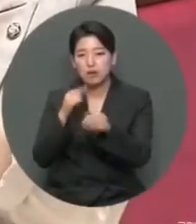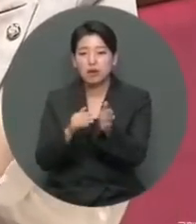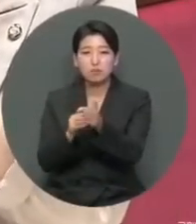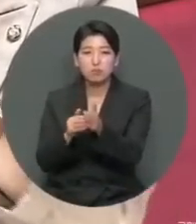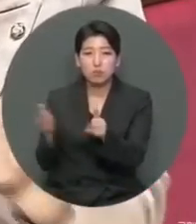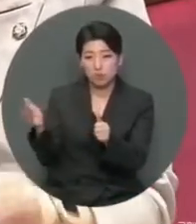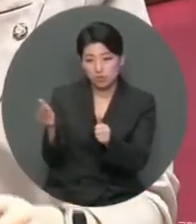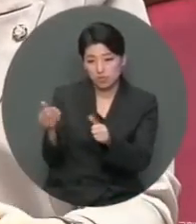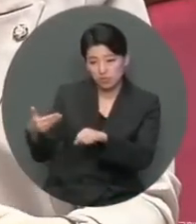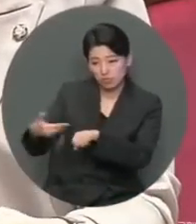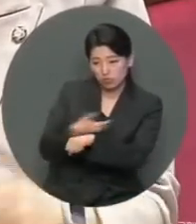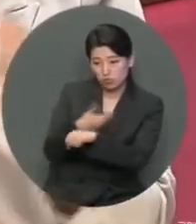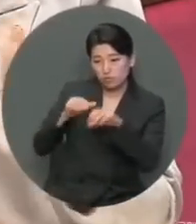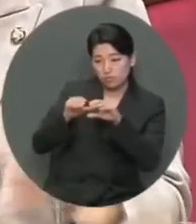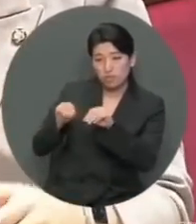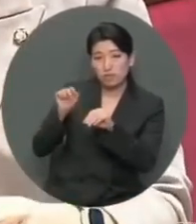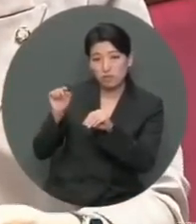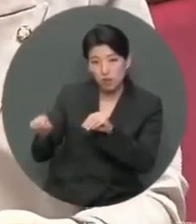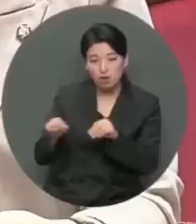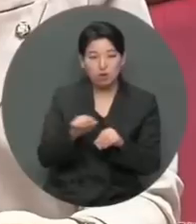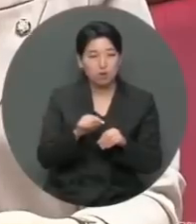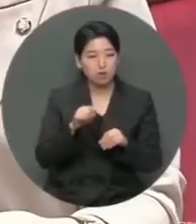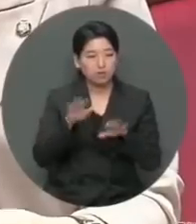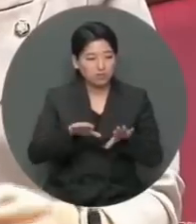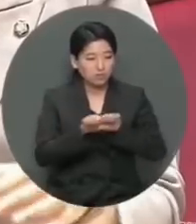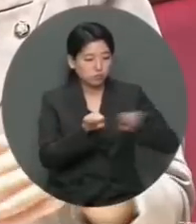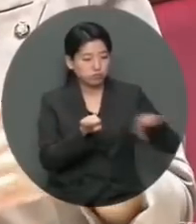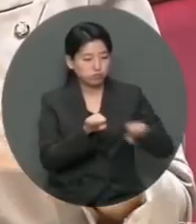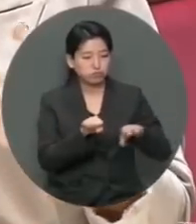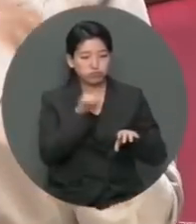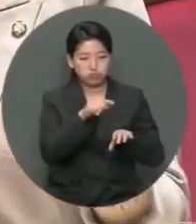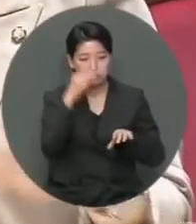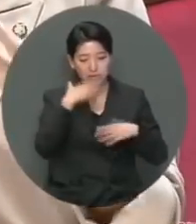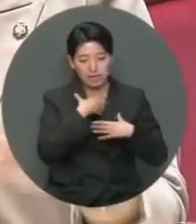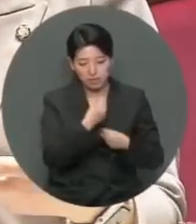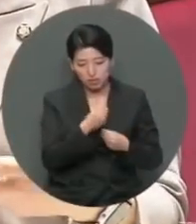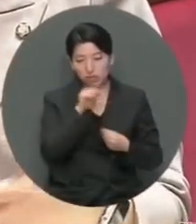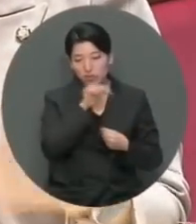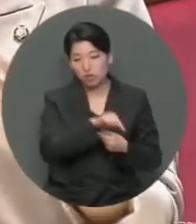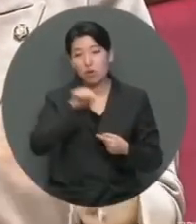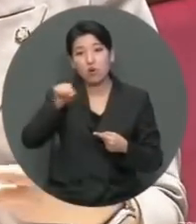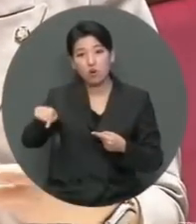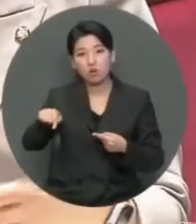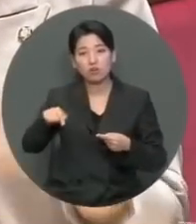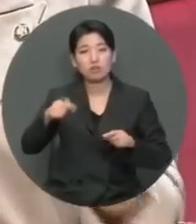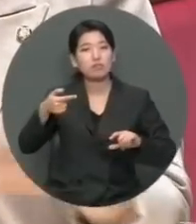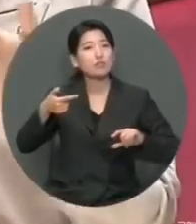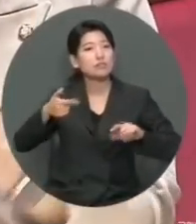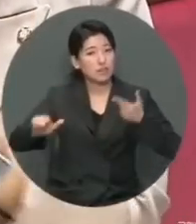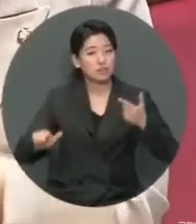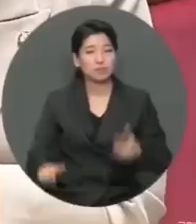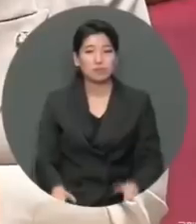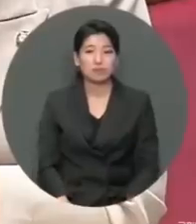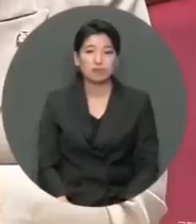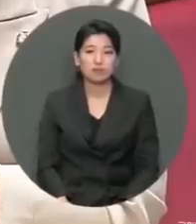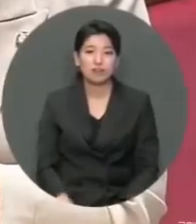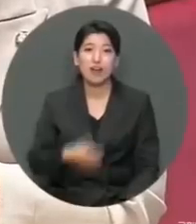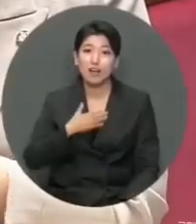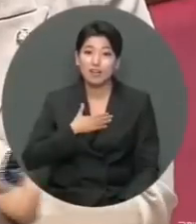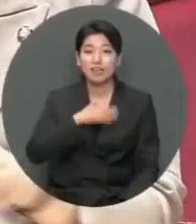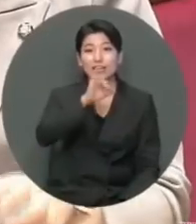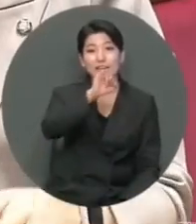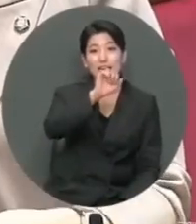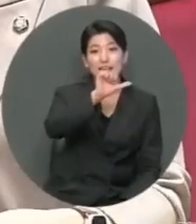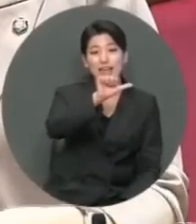과제로 있습니다. 우리 정부는 설명하고 있는데 이건 한번 들어보세요. 우리가 오염수 방류를 안전하다고 믿는 주된 근거가 IAEA